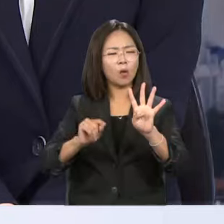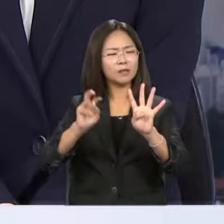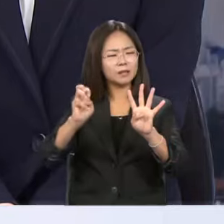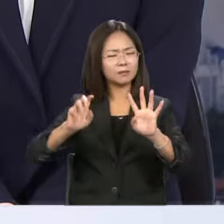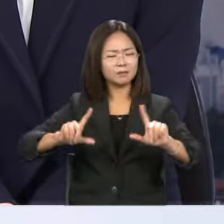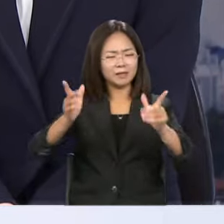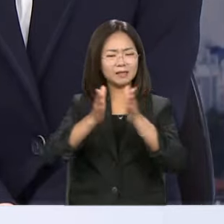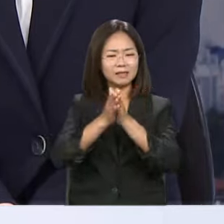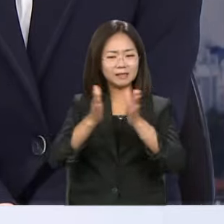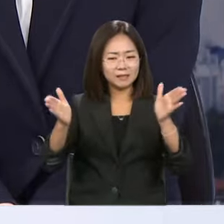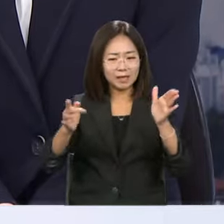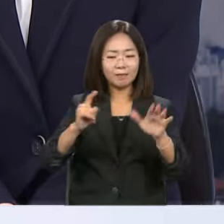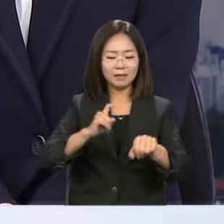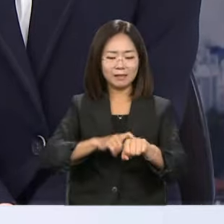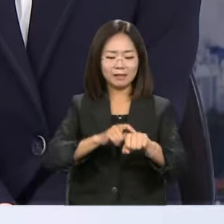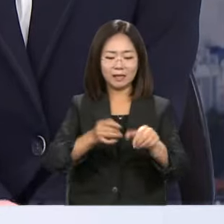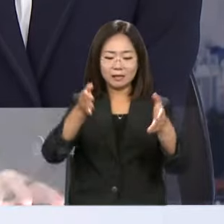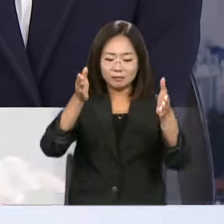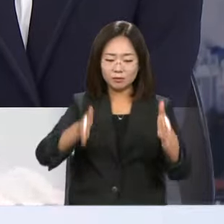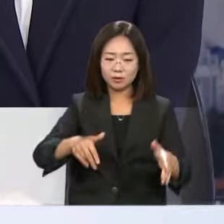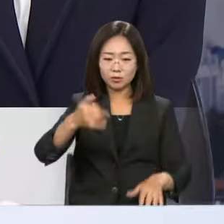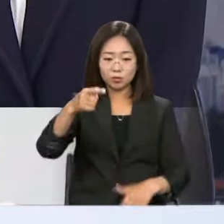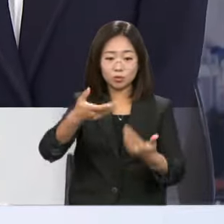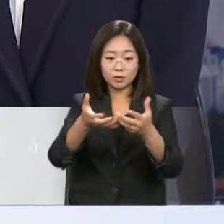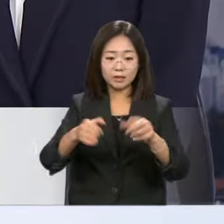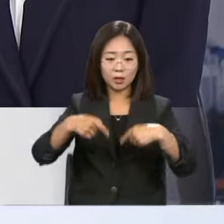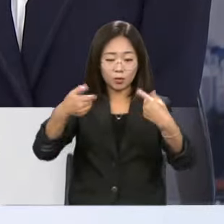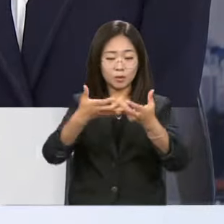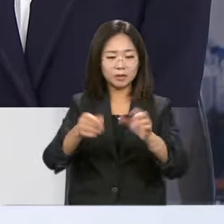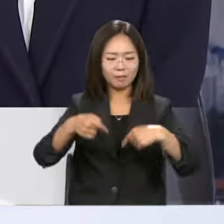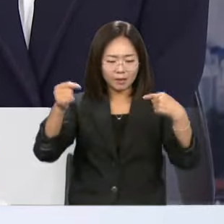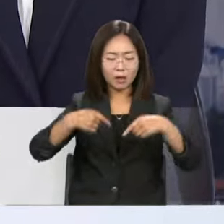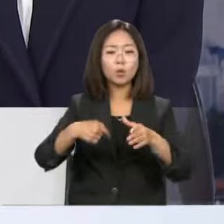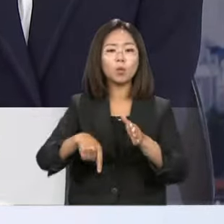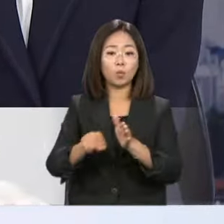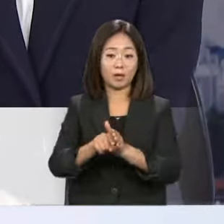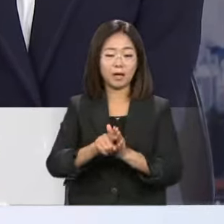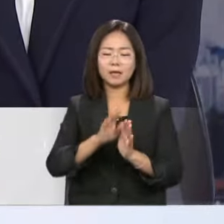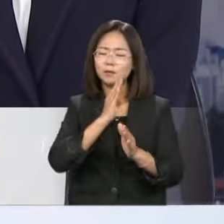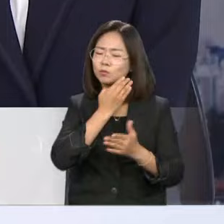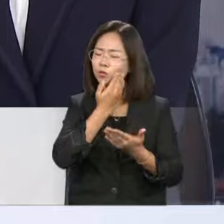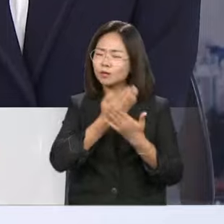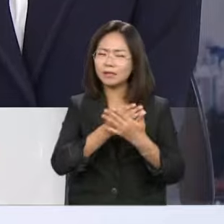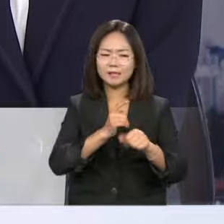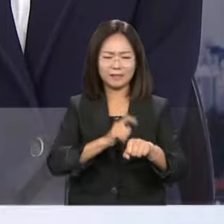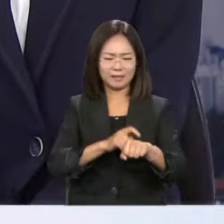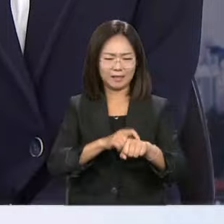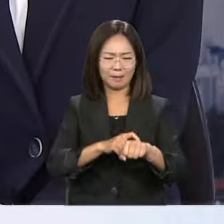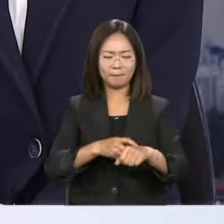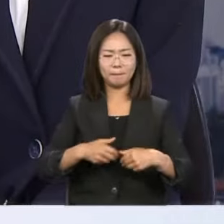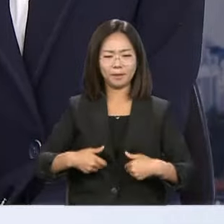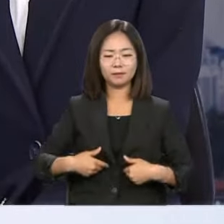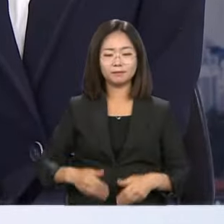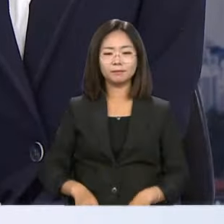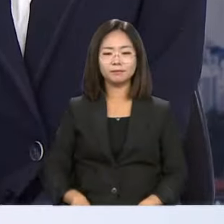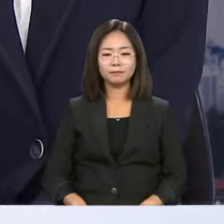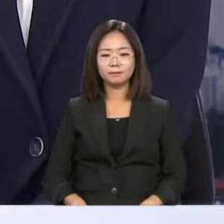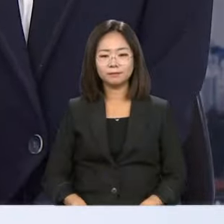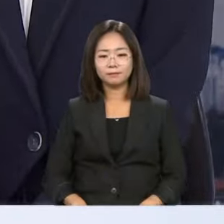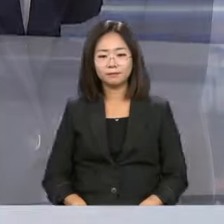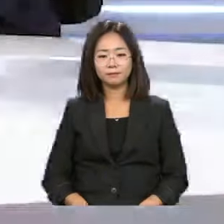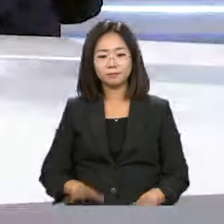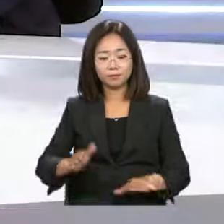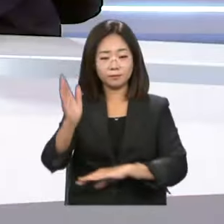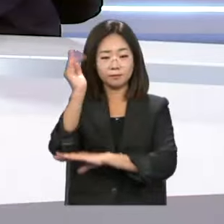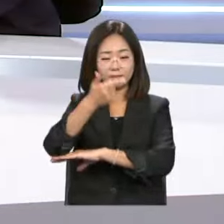남았는데이 빠듯한 시간 안에 조국 혁신당이 교섭 단체로 거듭날 수 있을지 이게 앞으로 관전 포인트가 될 것으로 보입니다네